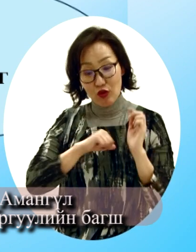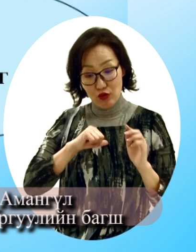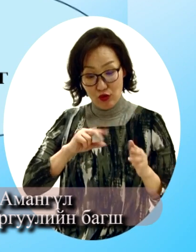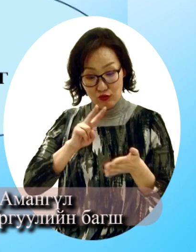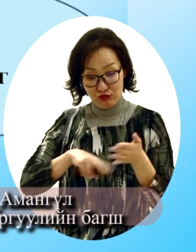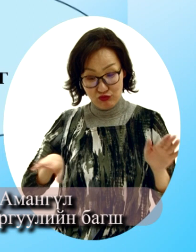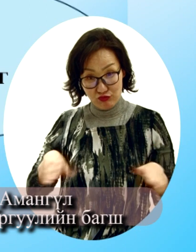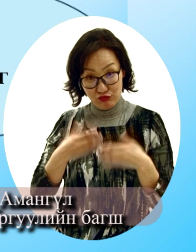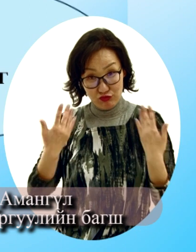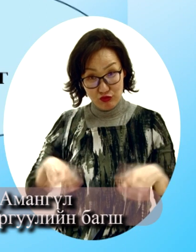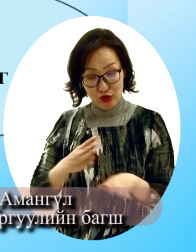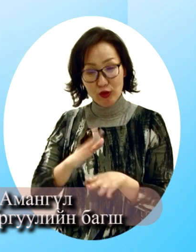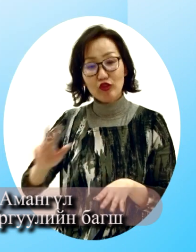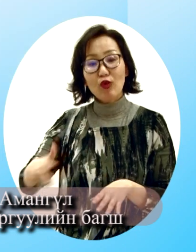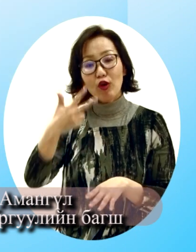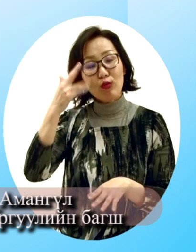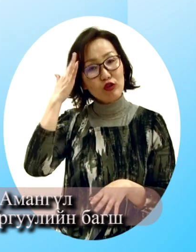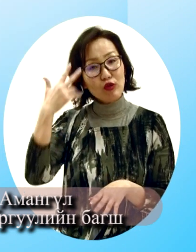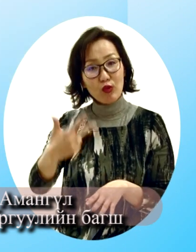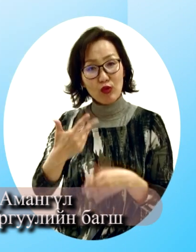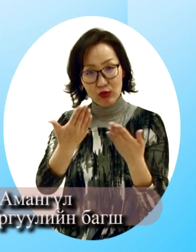Қабырғалары 10 метр екен.